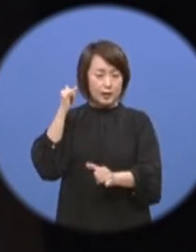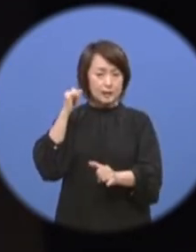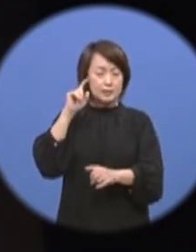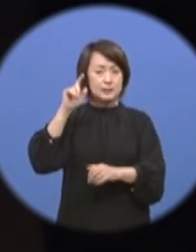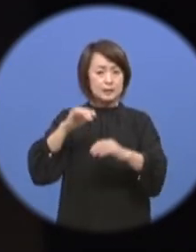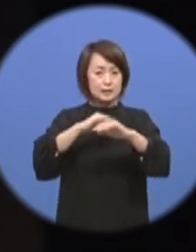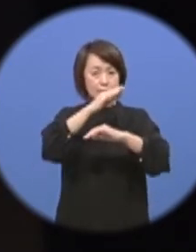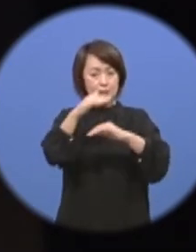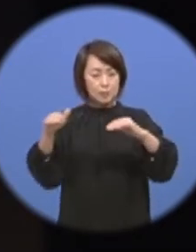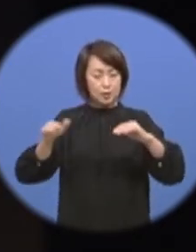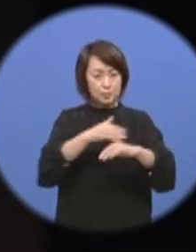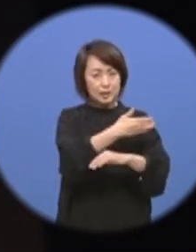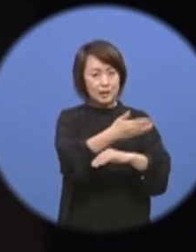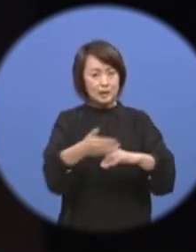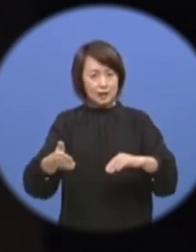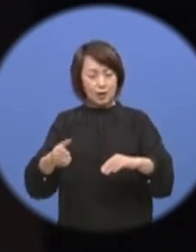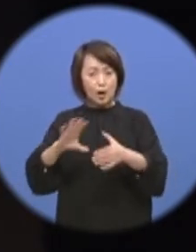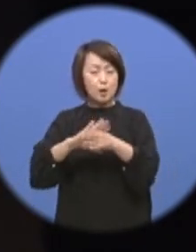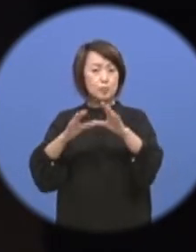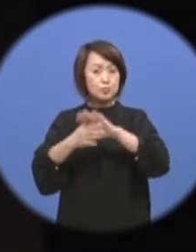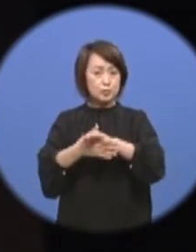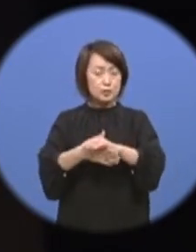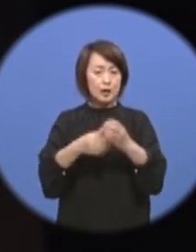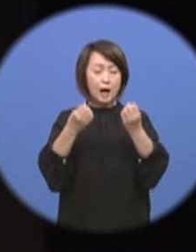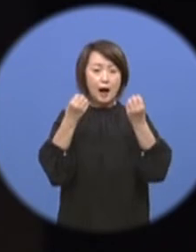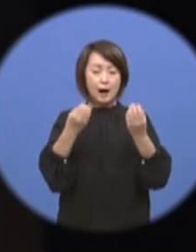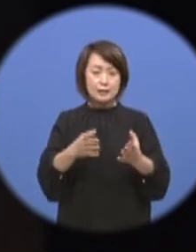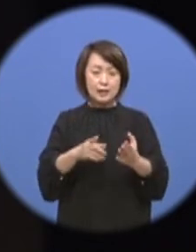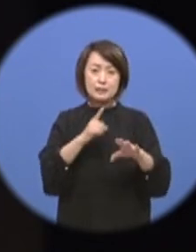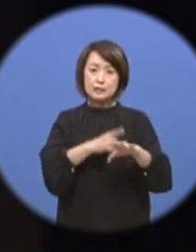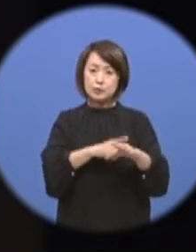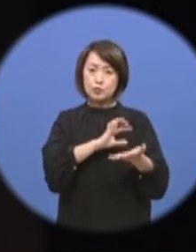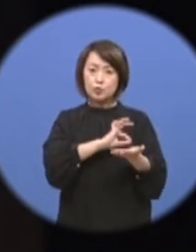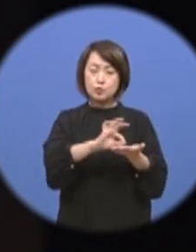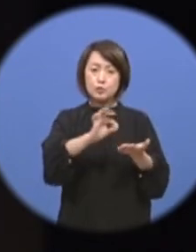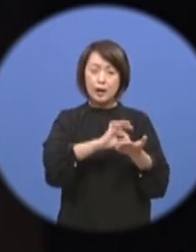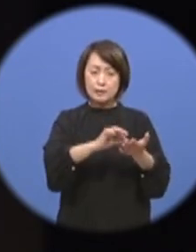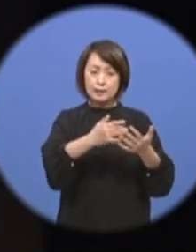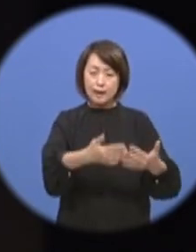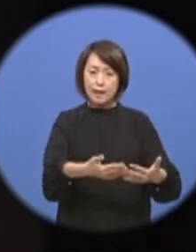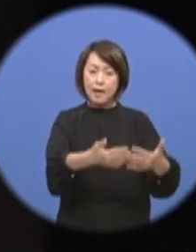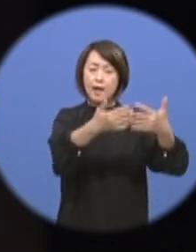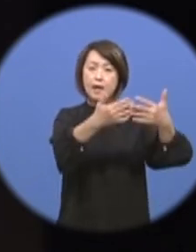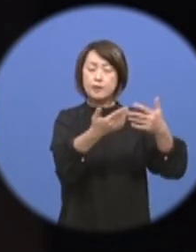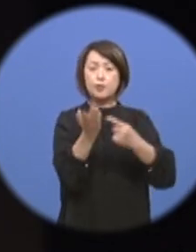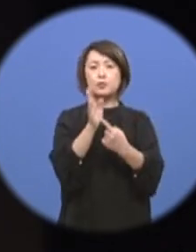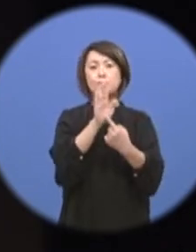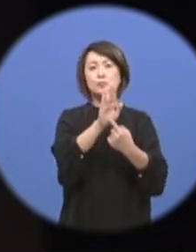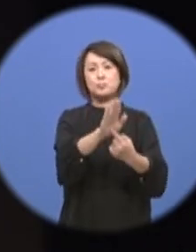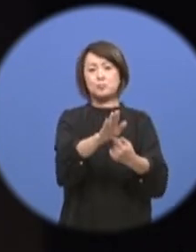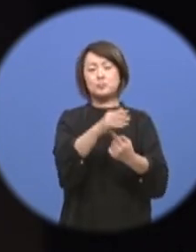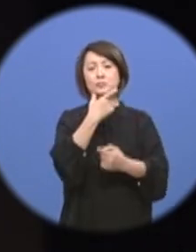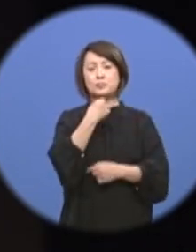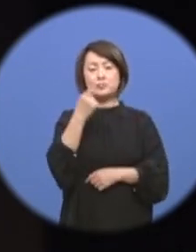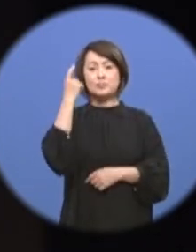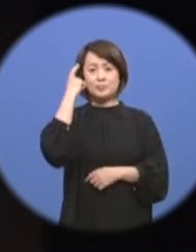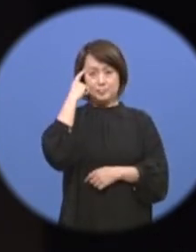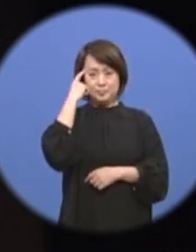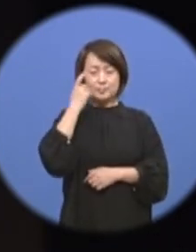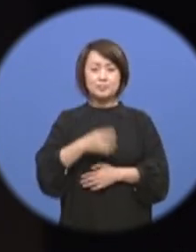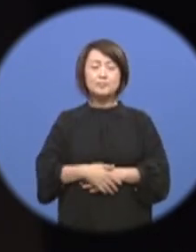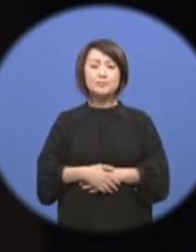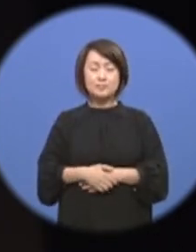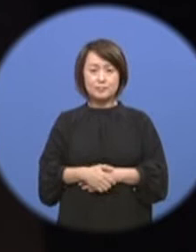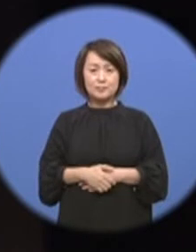祭地先端の技術を使ってですね映像展示をさせていただきたいなというふうに思っており